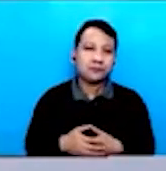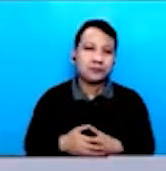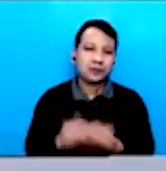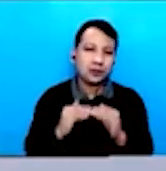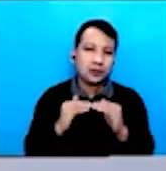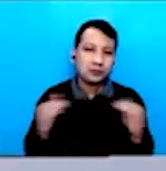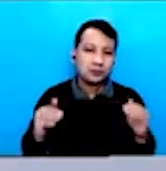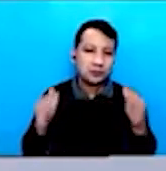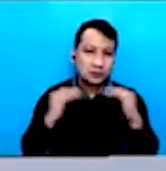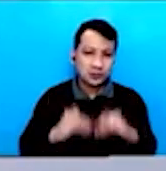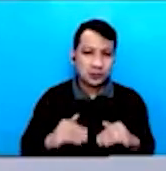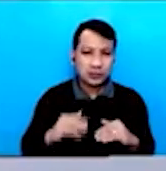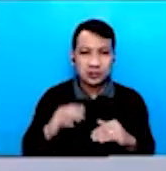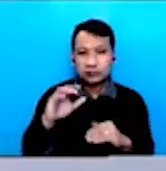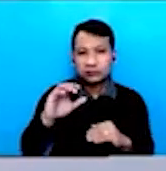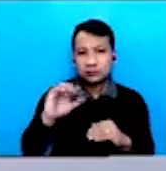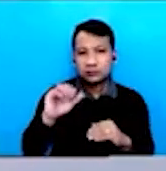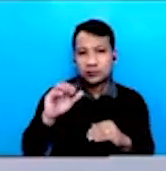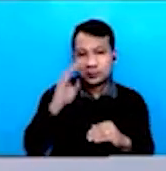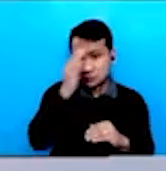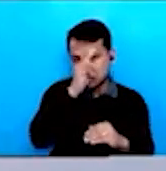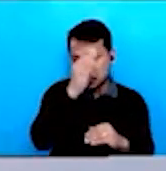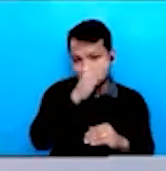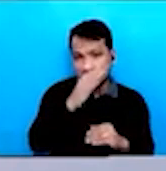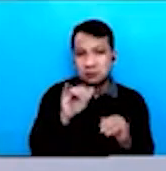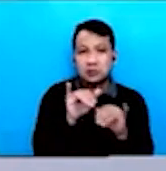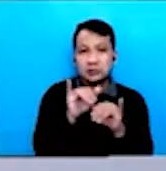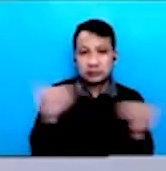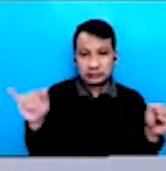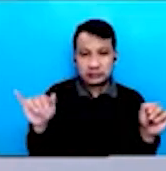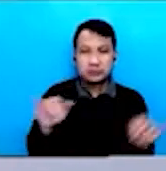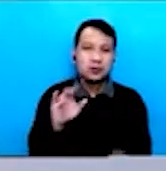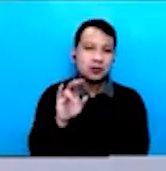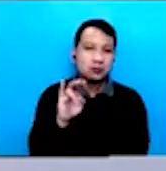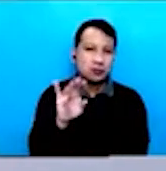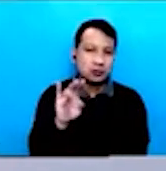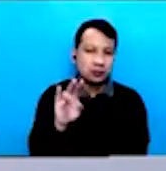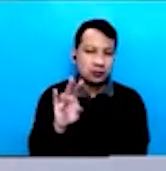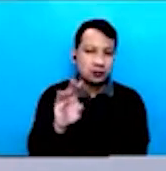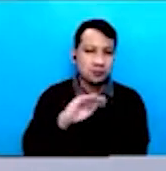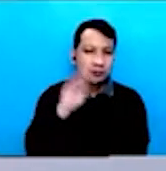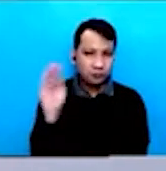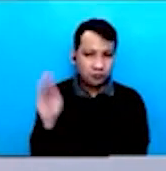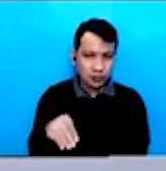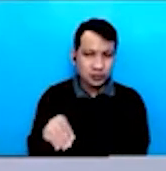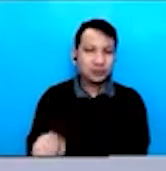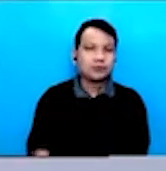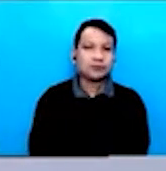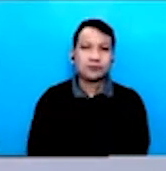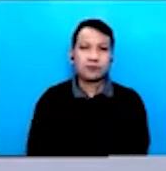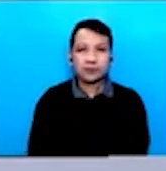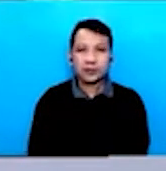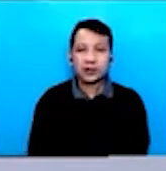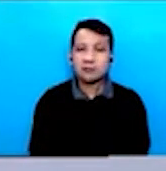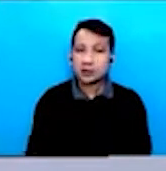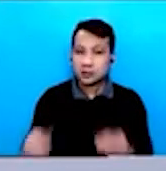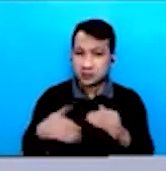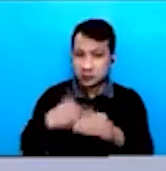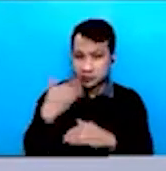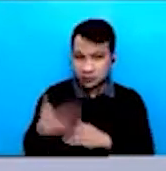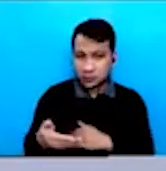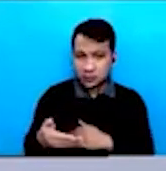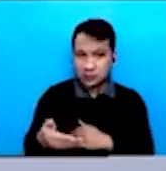Sok Sargen at Bicol na parehas pong may 17% na vaccination rate. Pagdating naman sa vaccine